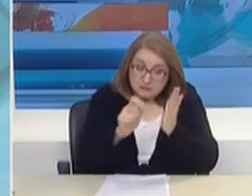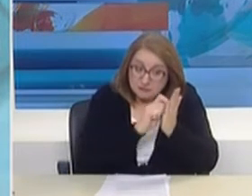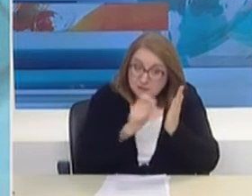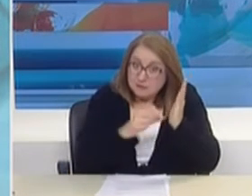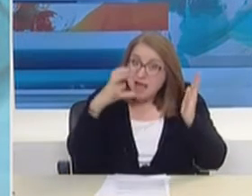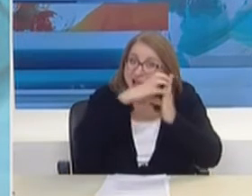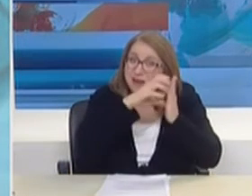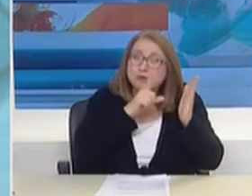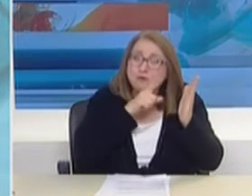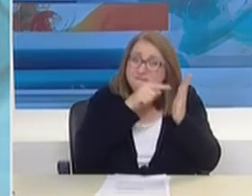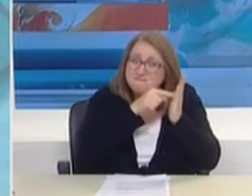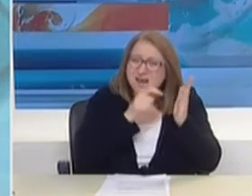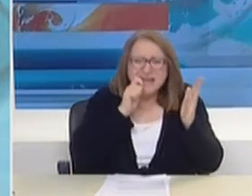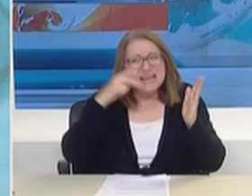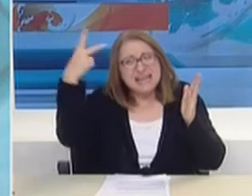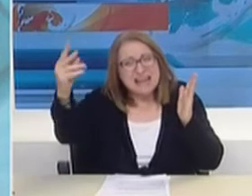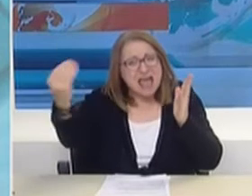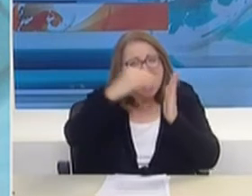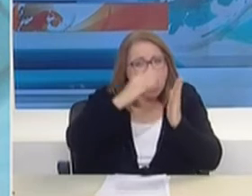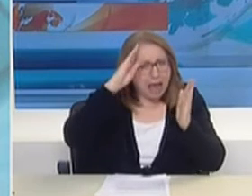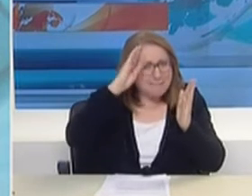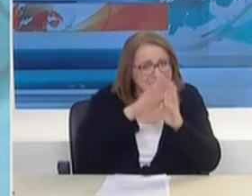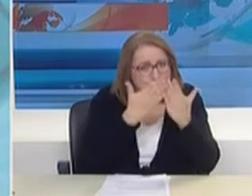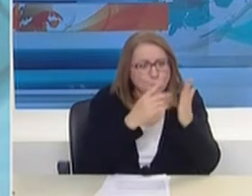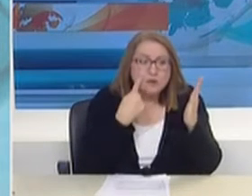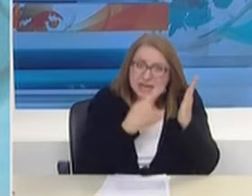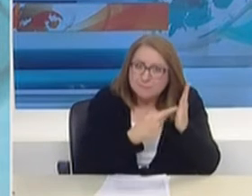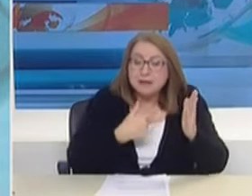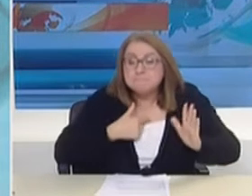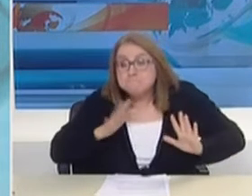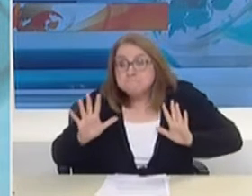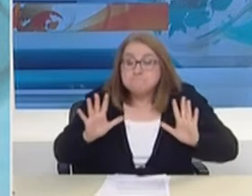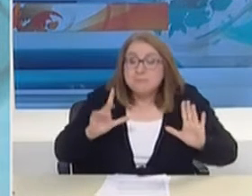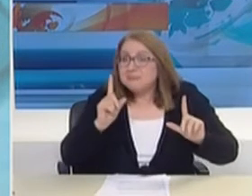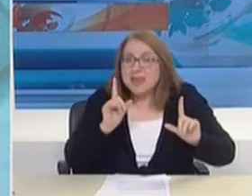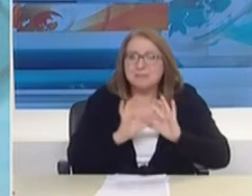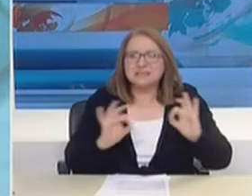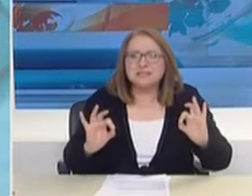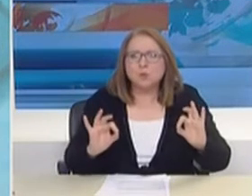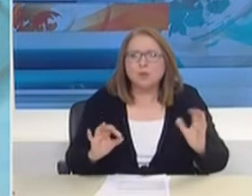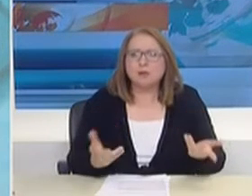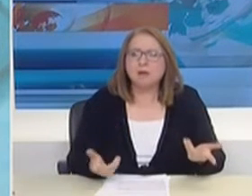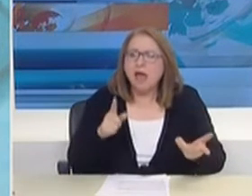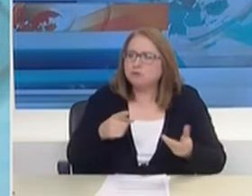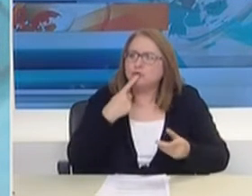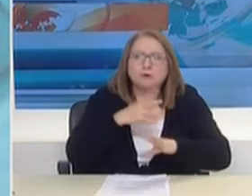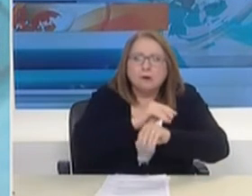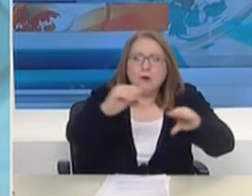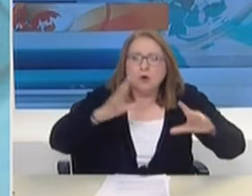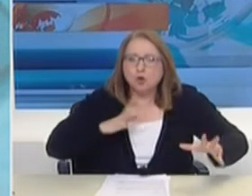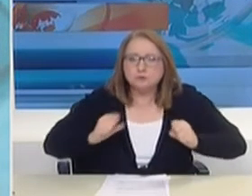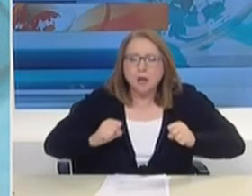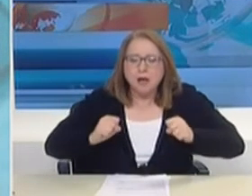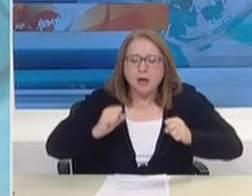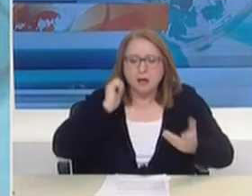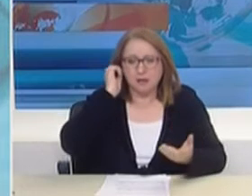αυτό να τρελάνει τον κόσμο. Το πιο εύκολο σήμερα είναι να βρίσκουμε πληροφορίες οι οποίες να είναι